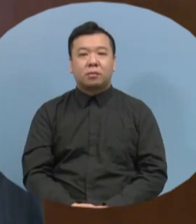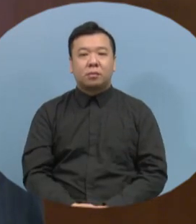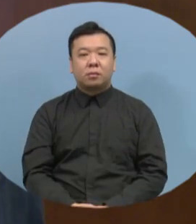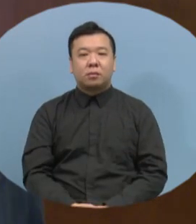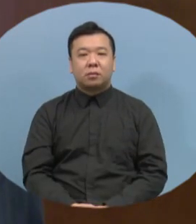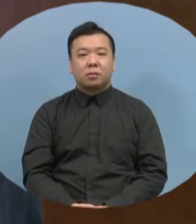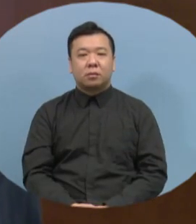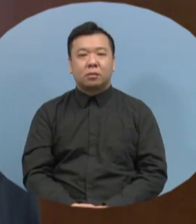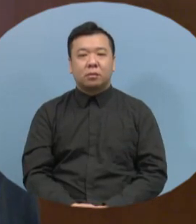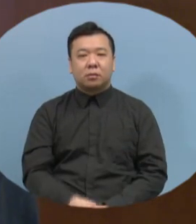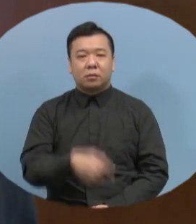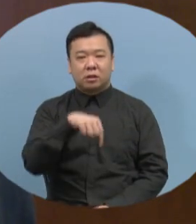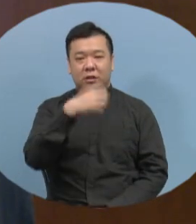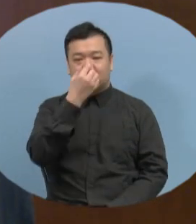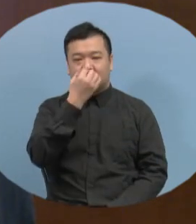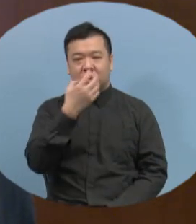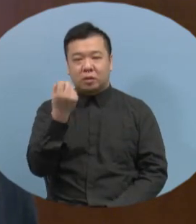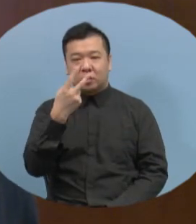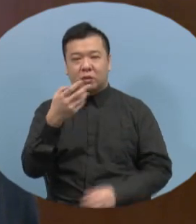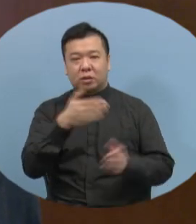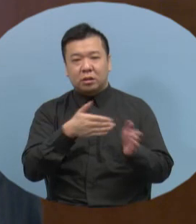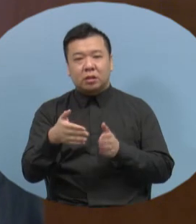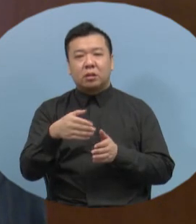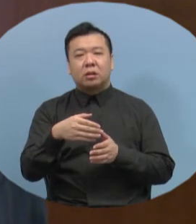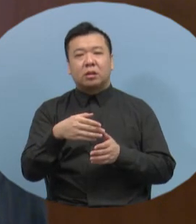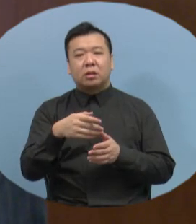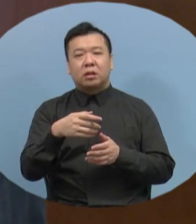而香港亦都可能要再經歷一個